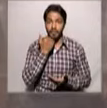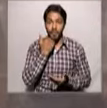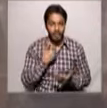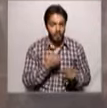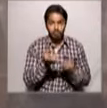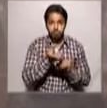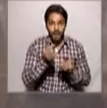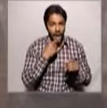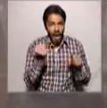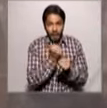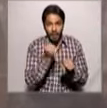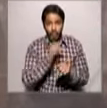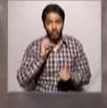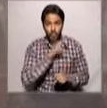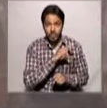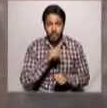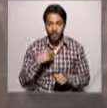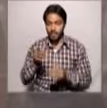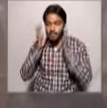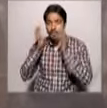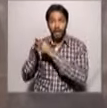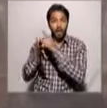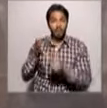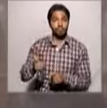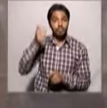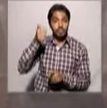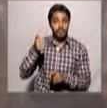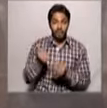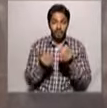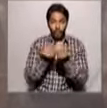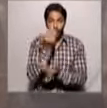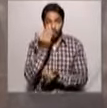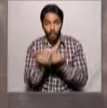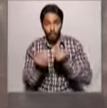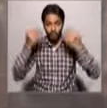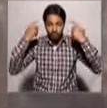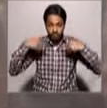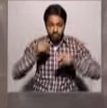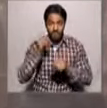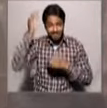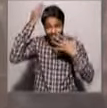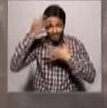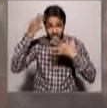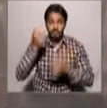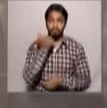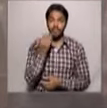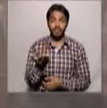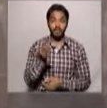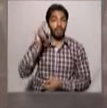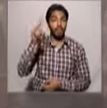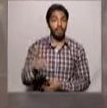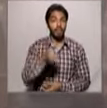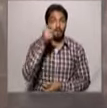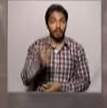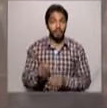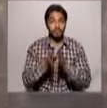خلاف في ذلك بين أهل العلم. وبناء على ذلك كل الصلوات التي صلاها على هذا النحو على